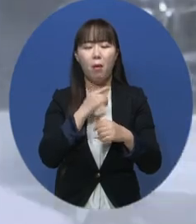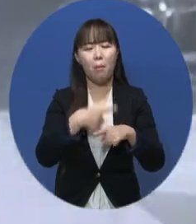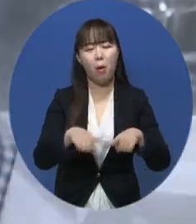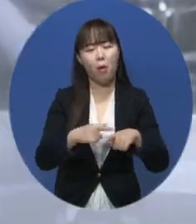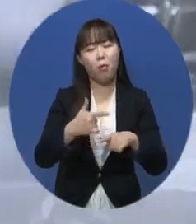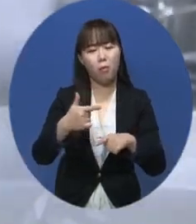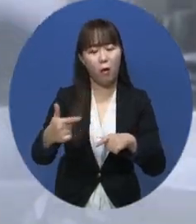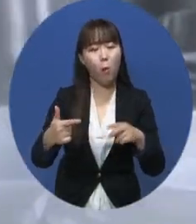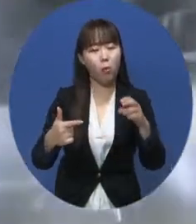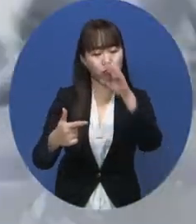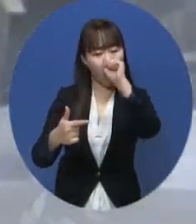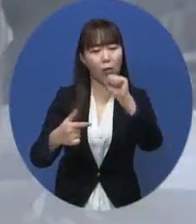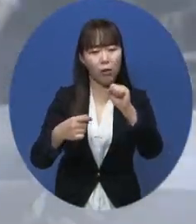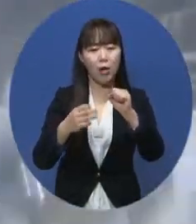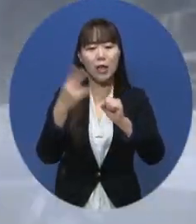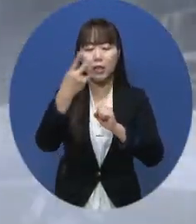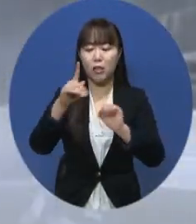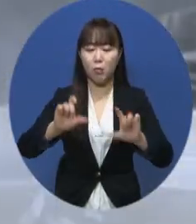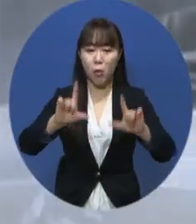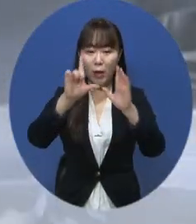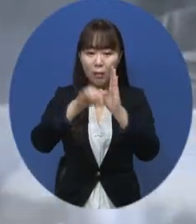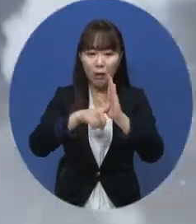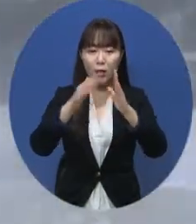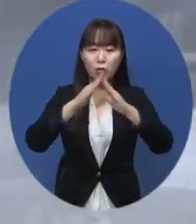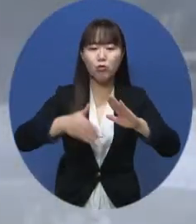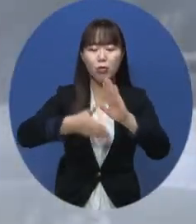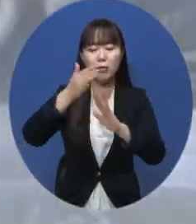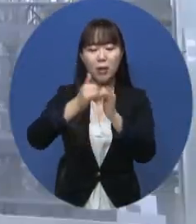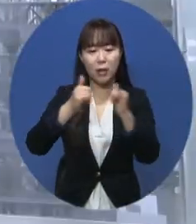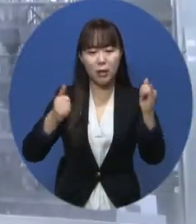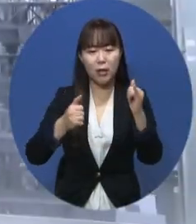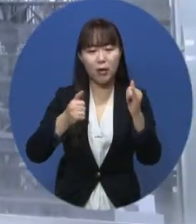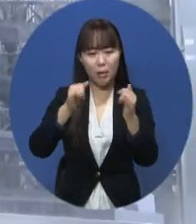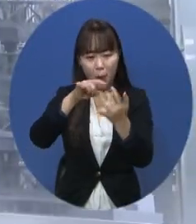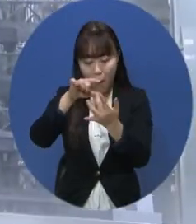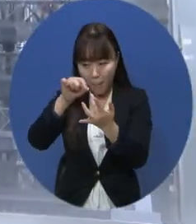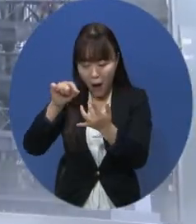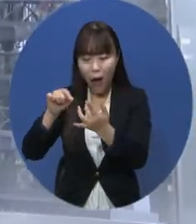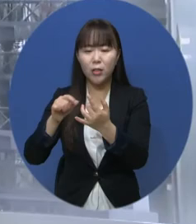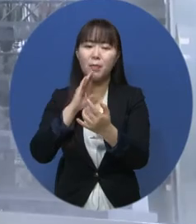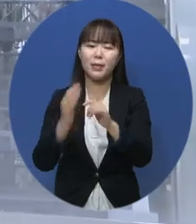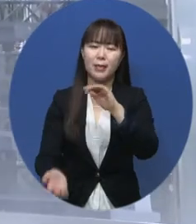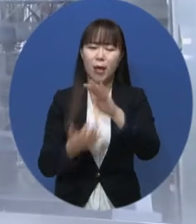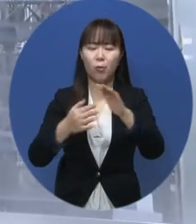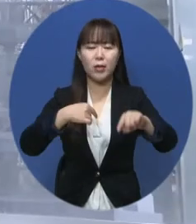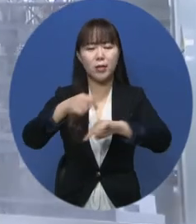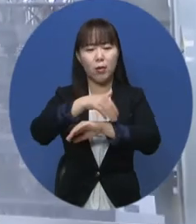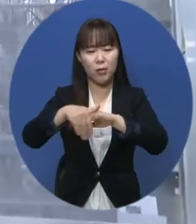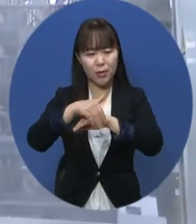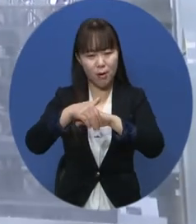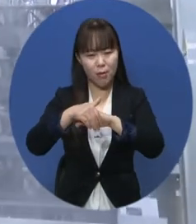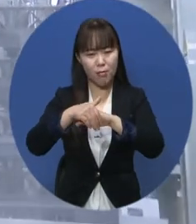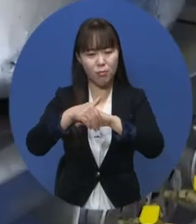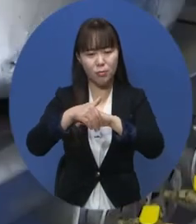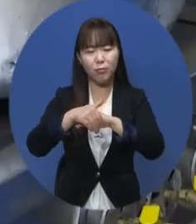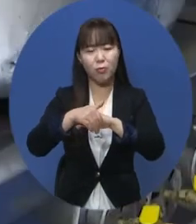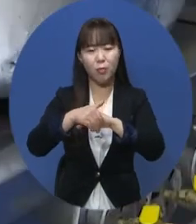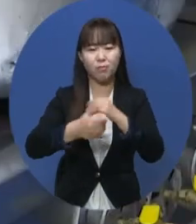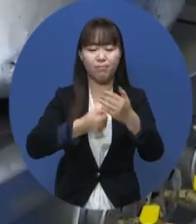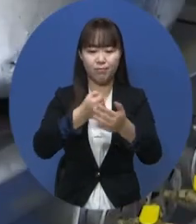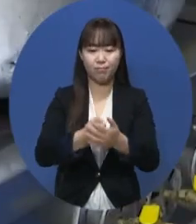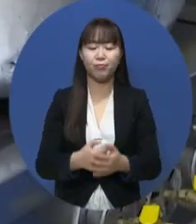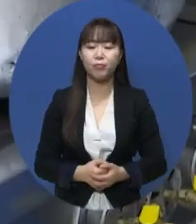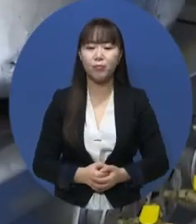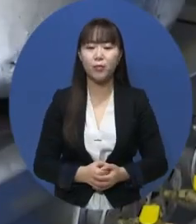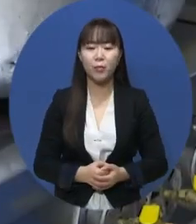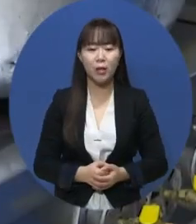받고 있으며 지난 2015년 전주 시민들이 선택한 전주시 최고 정책으로도 손꼽혔습니다.